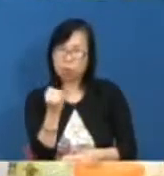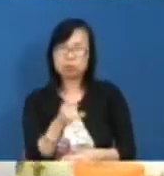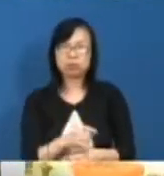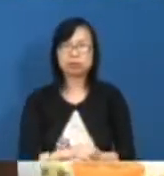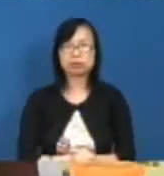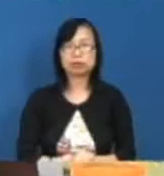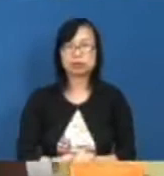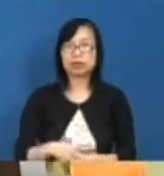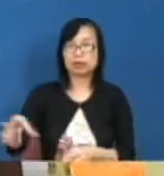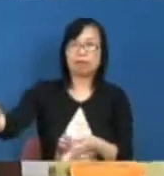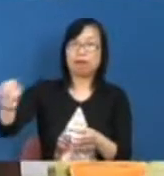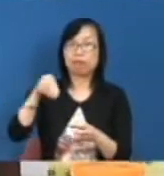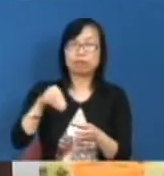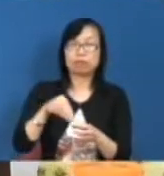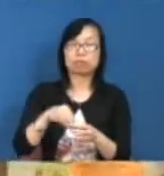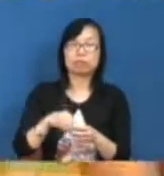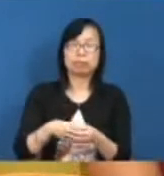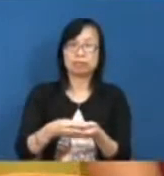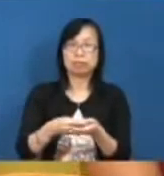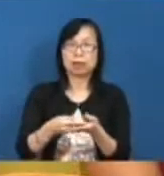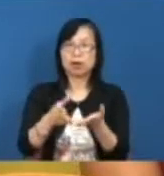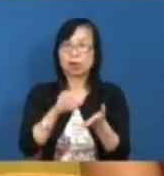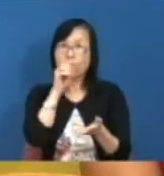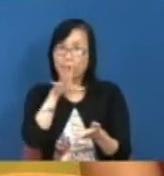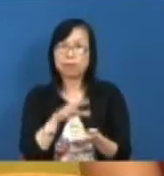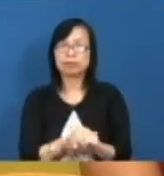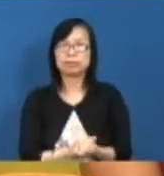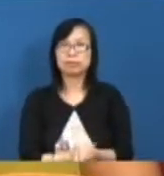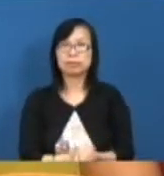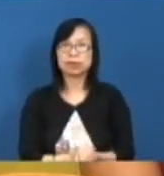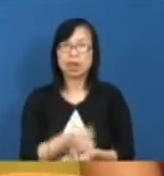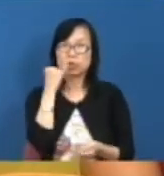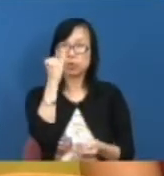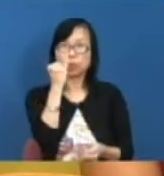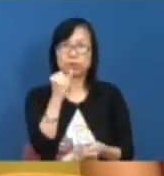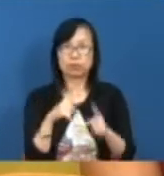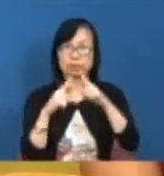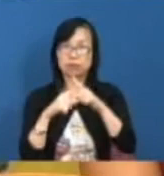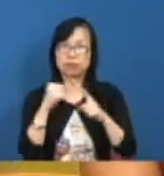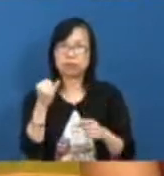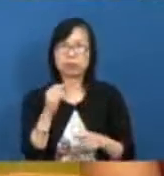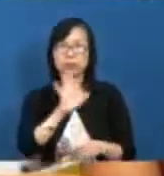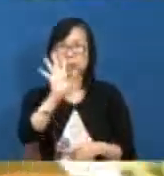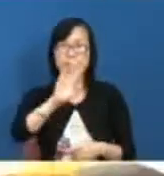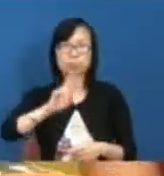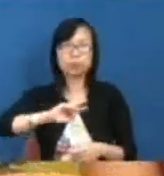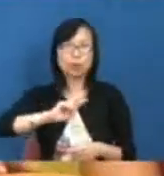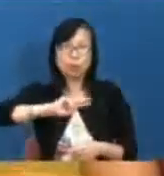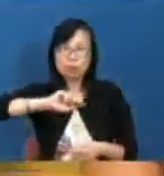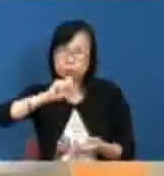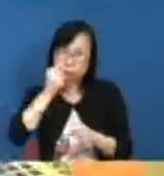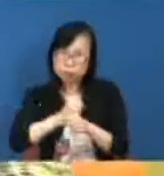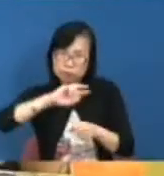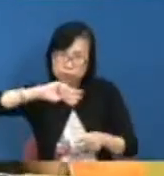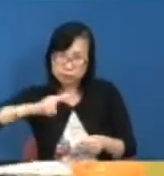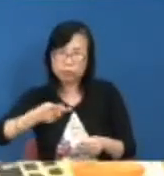跟住又喺佢嗰度攞翻出嚟嘅喎，話埋俾佢聽，佢錯嗰個人都喺度喎，都唔會做更正嘅。咁